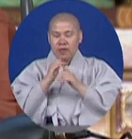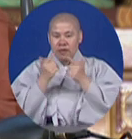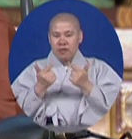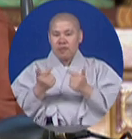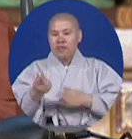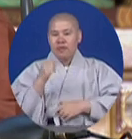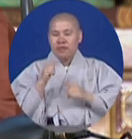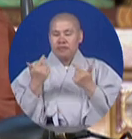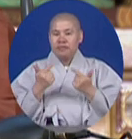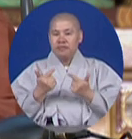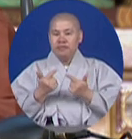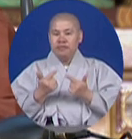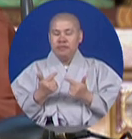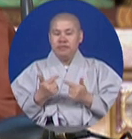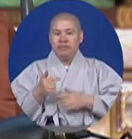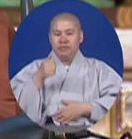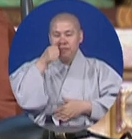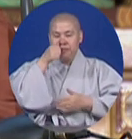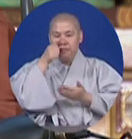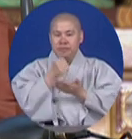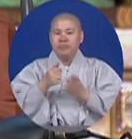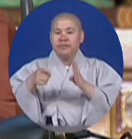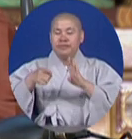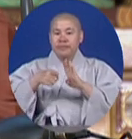그 제업을